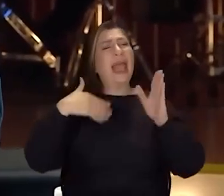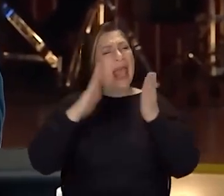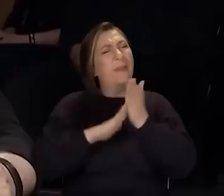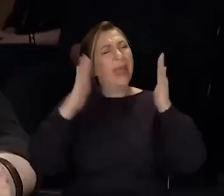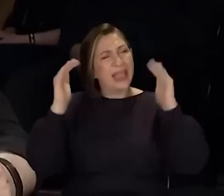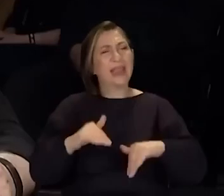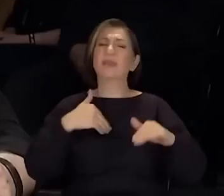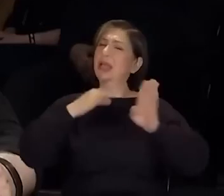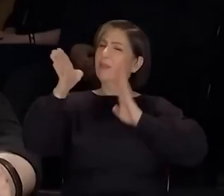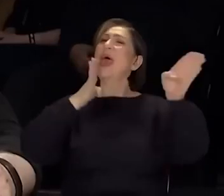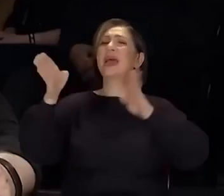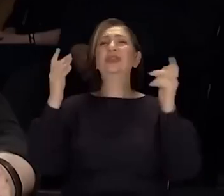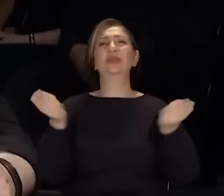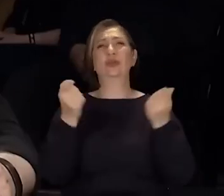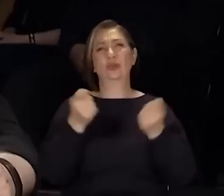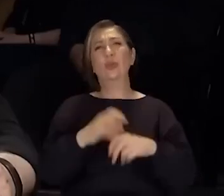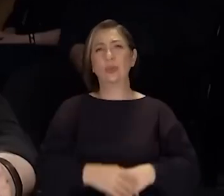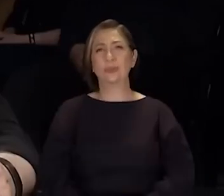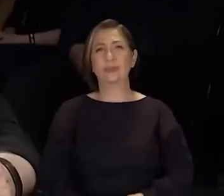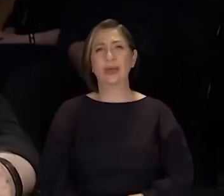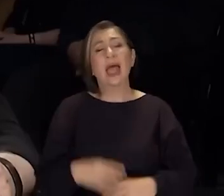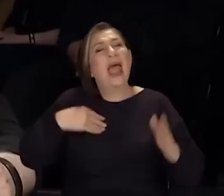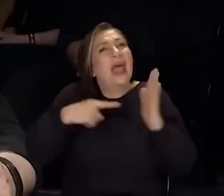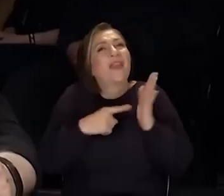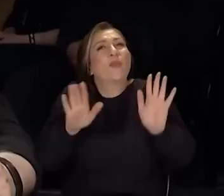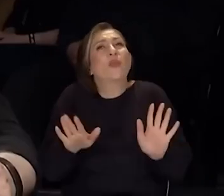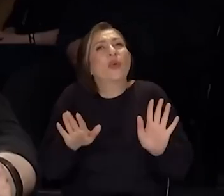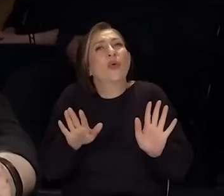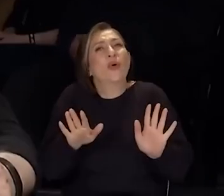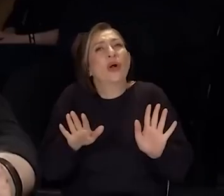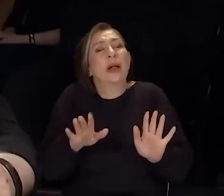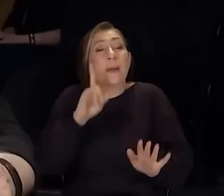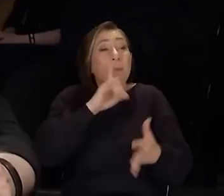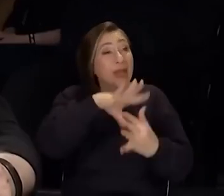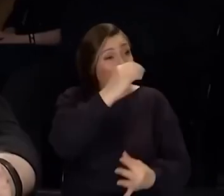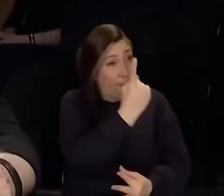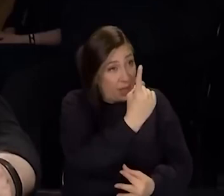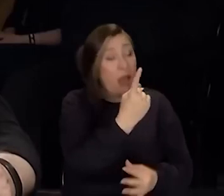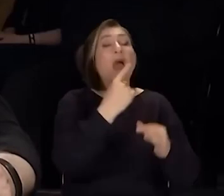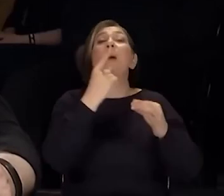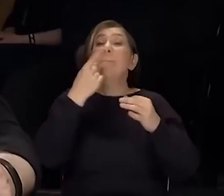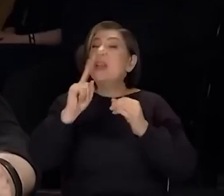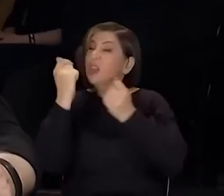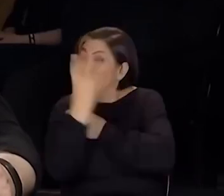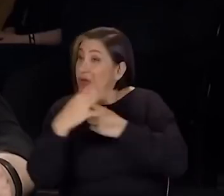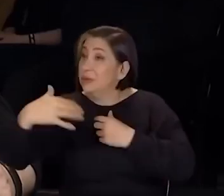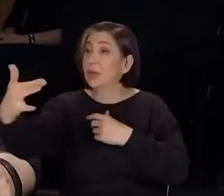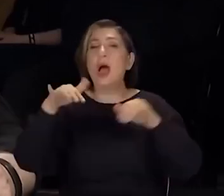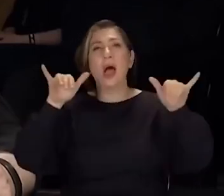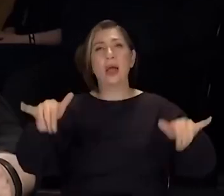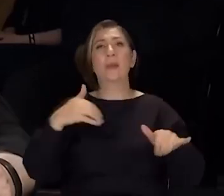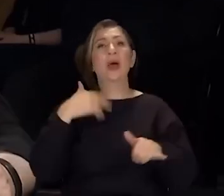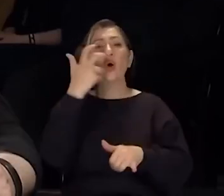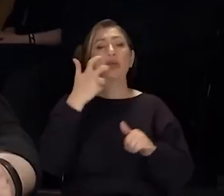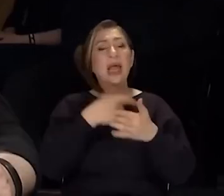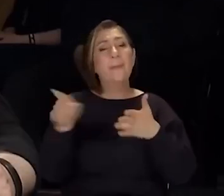kadar, kavuşabildiğim kadar insana kavuşmak istiyorum. Hmm. Amacım o. Yani bir kişide bir, bin kişide bir bana. Ben konser iptal etmem.